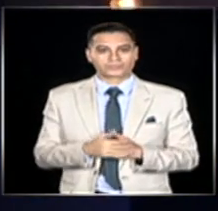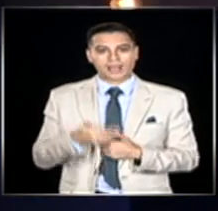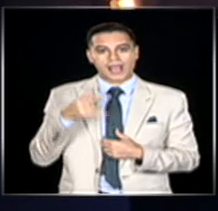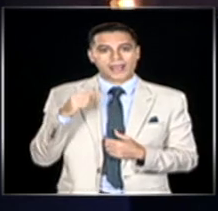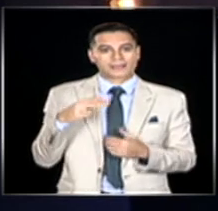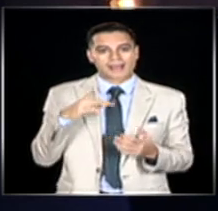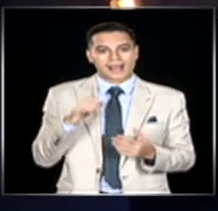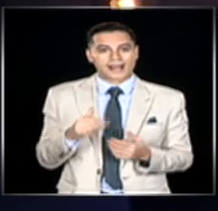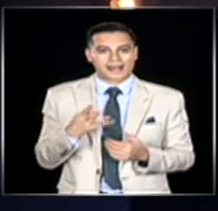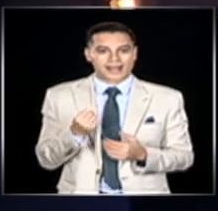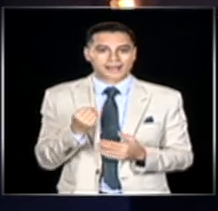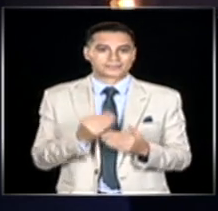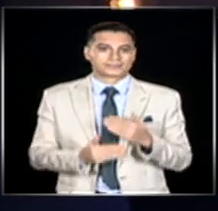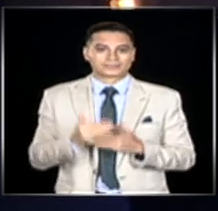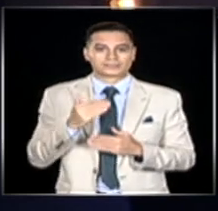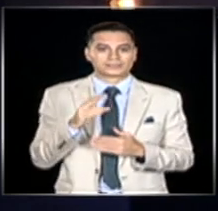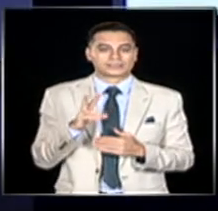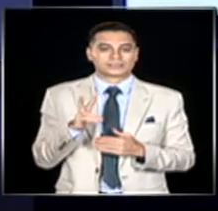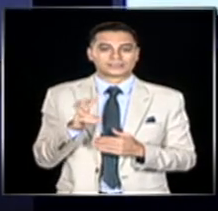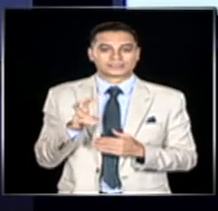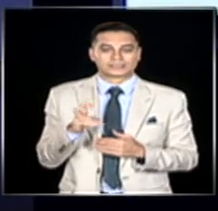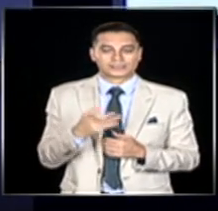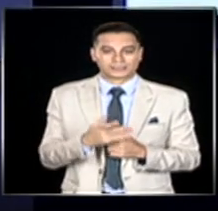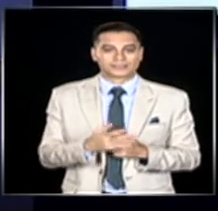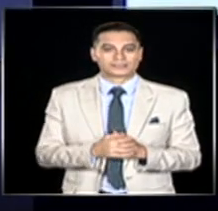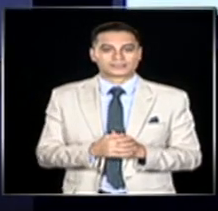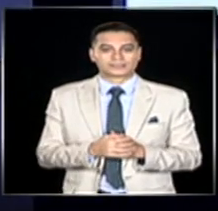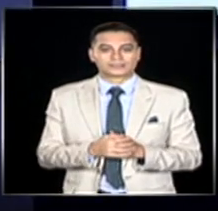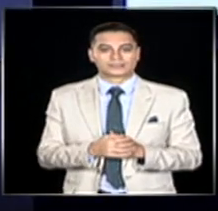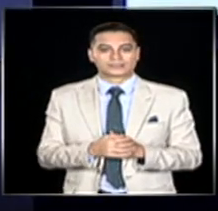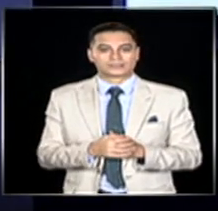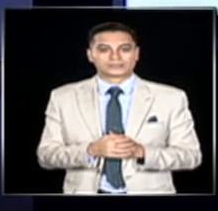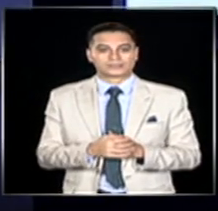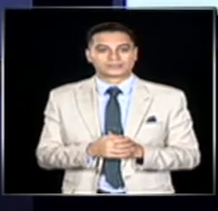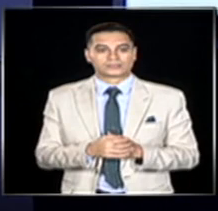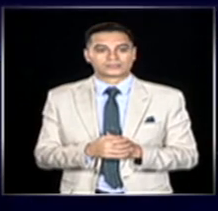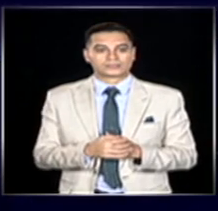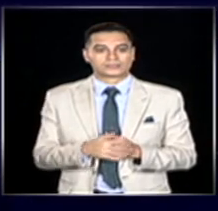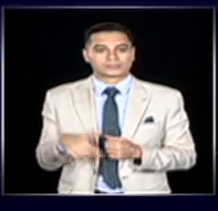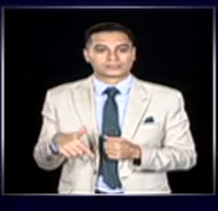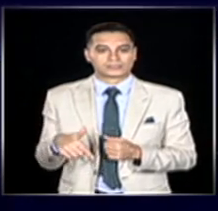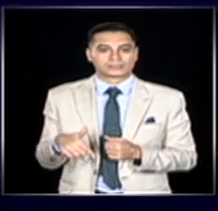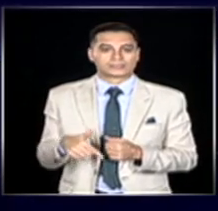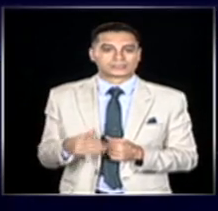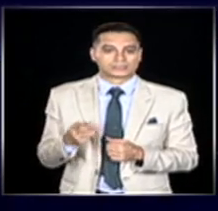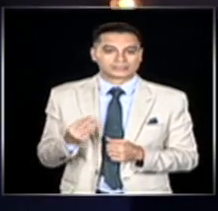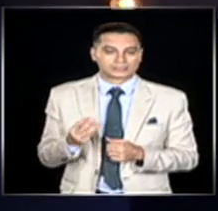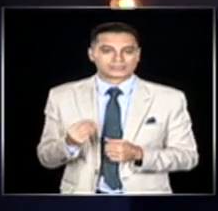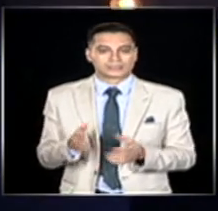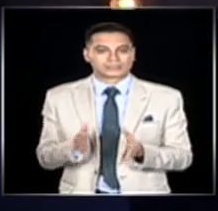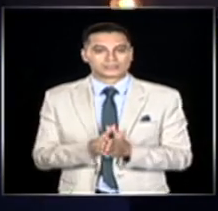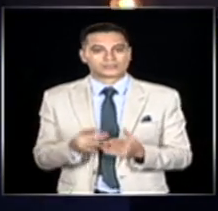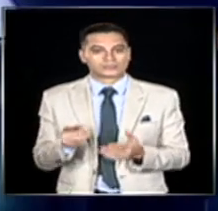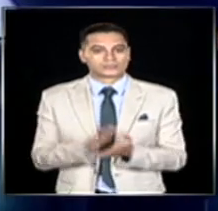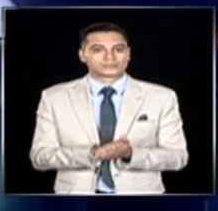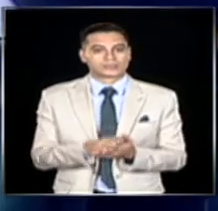علي كنتوا كام؟ 40. بقينا 70. 40. كم إجابة صح؟ 6. ب30 نقطة؟ و10